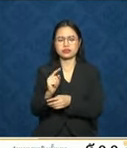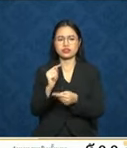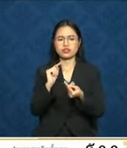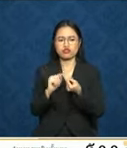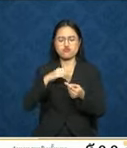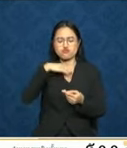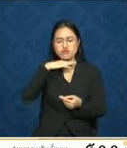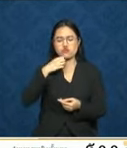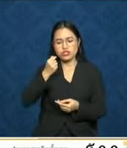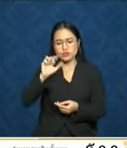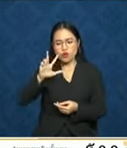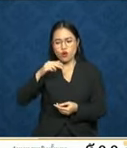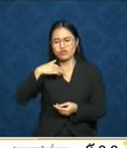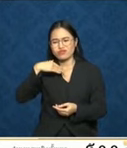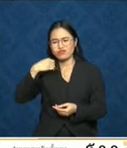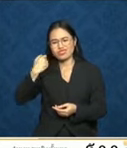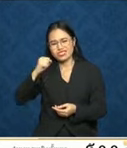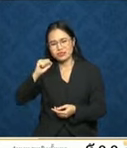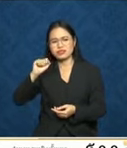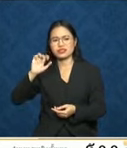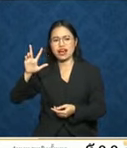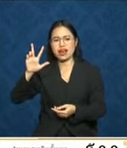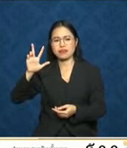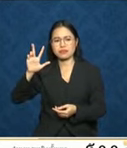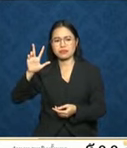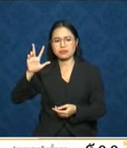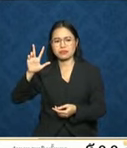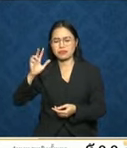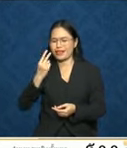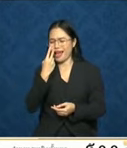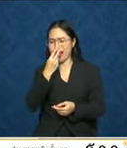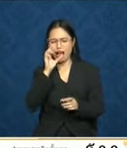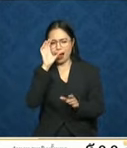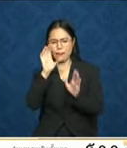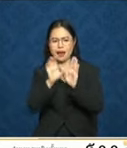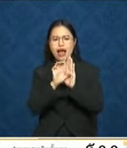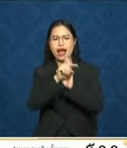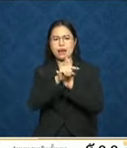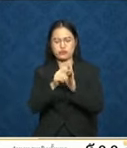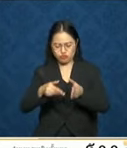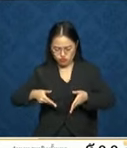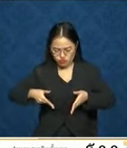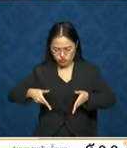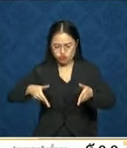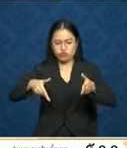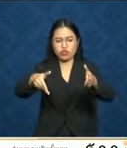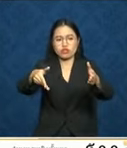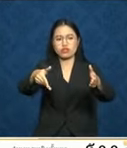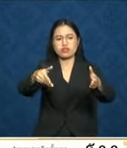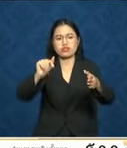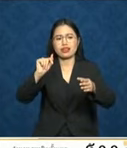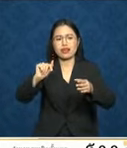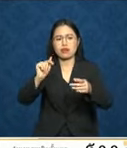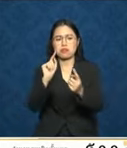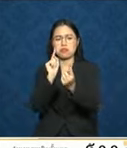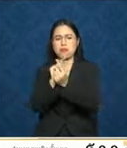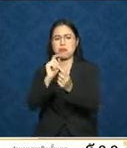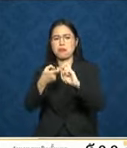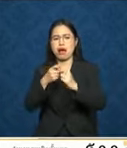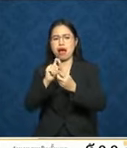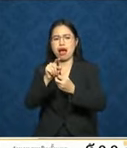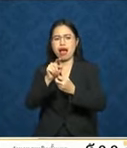ที่หมู่12 13ตำบลบางสมบูรณ์อำเภอองคลักษ์จังหวัดนครนายกบริเวณถนนบ้านคลอง6วาซึ่งตรงนี้เนี่ยครับช